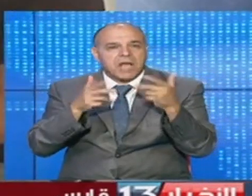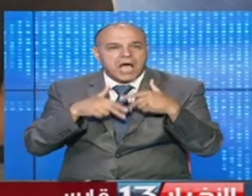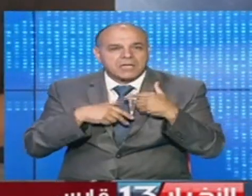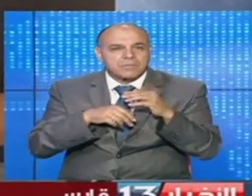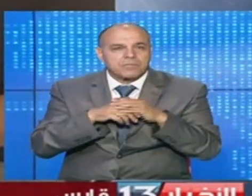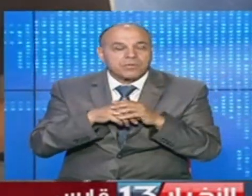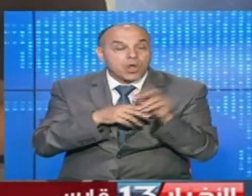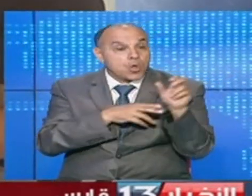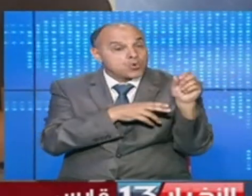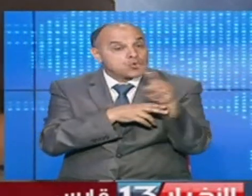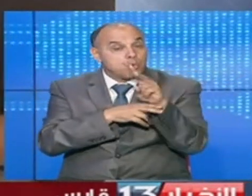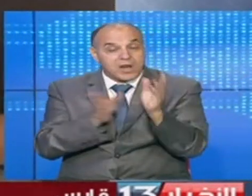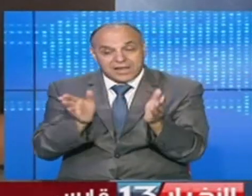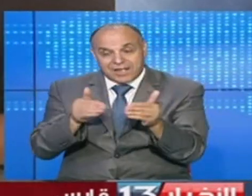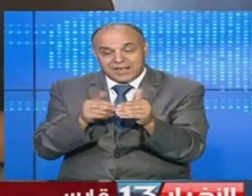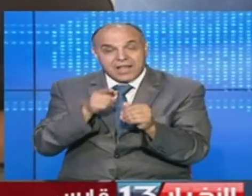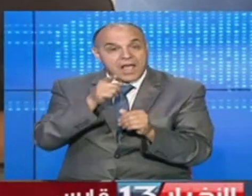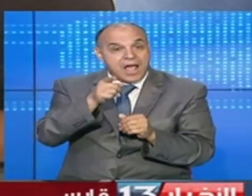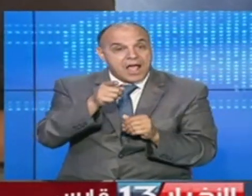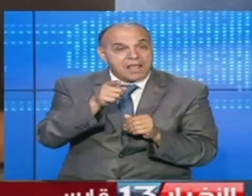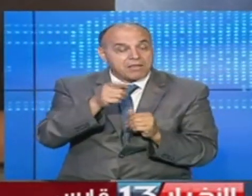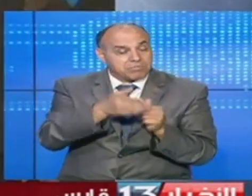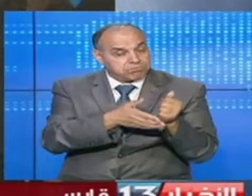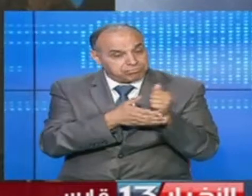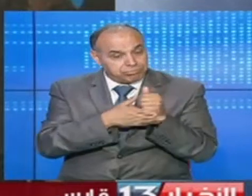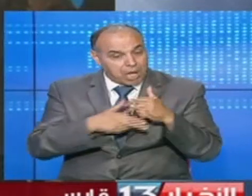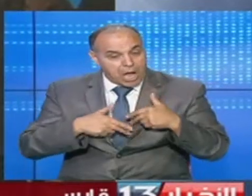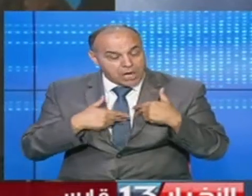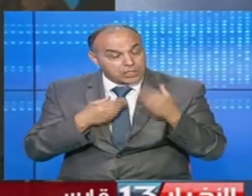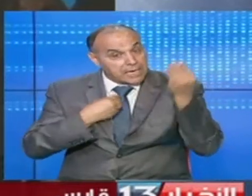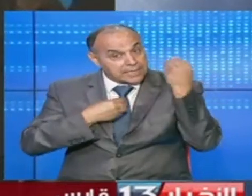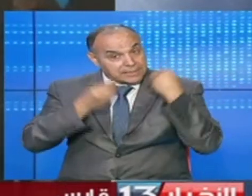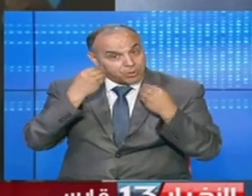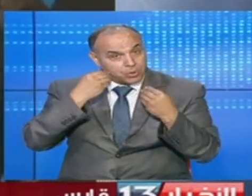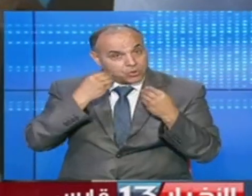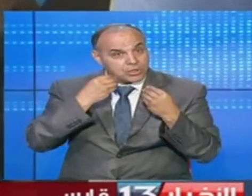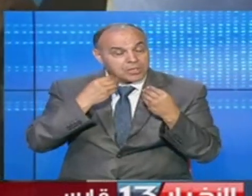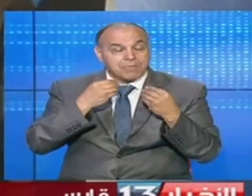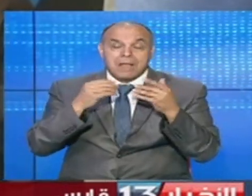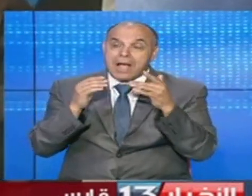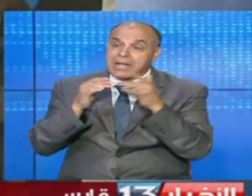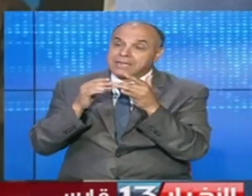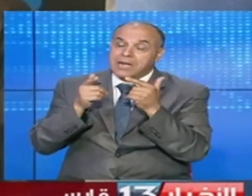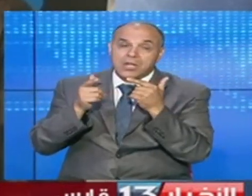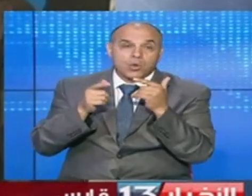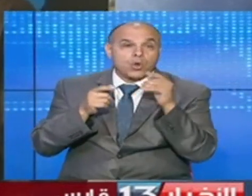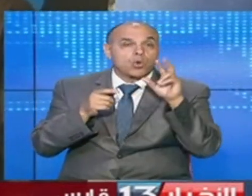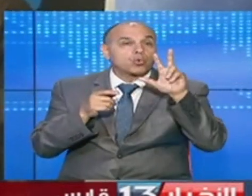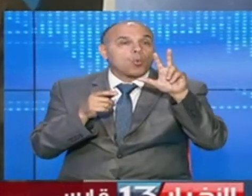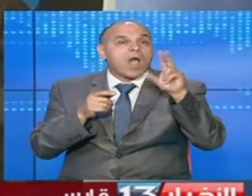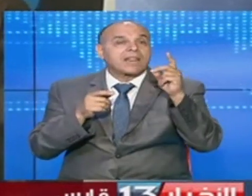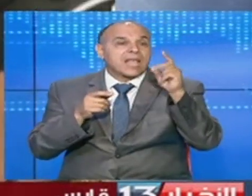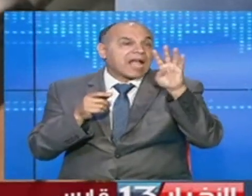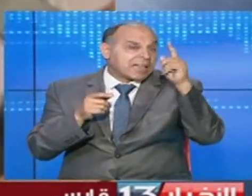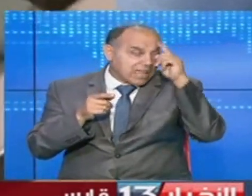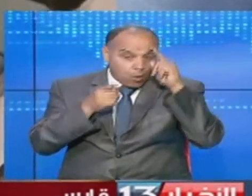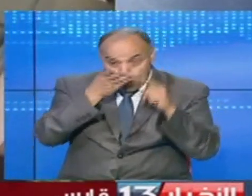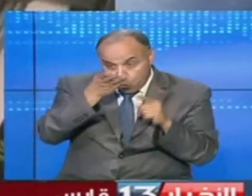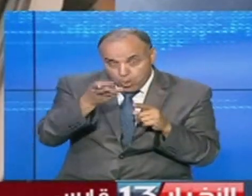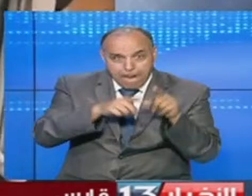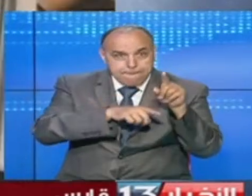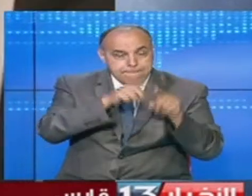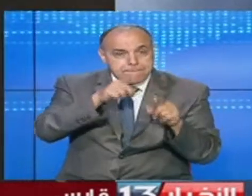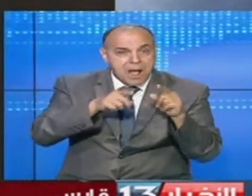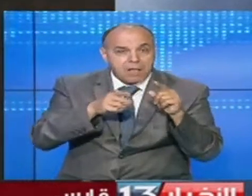زوروا هذا القسم لم يخفوا سعادتهم يعيش هذه التجربه الافتراضيه التي لا يمكن ان تحل حسب البعض